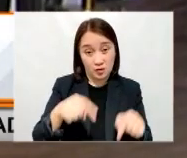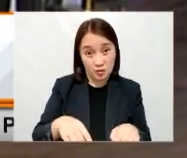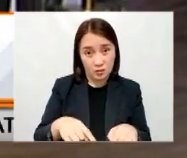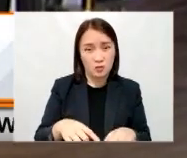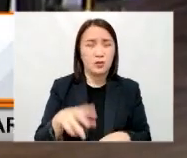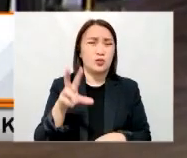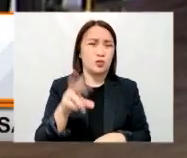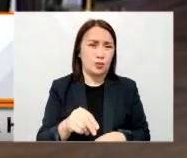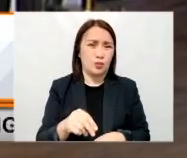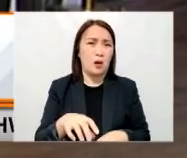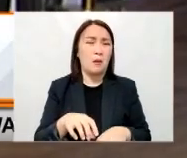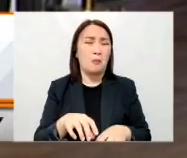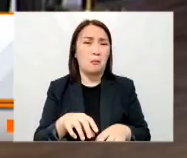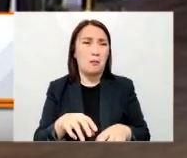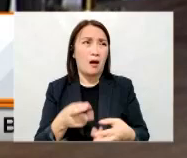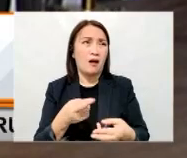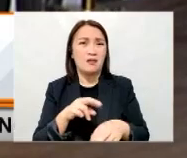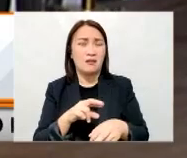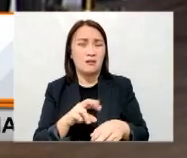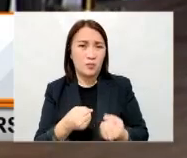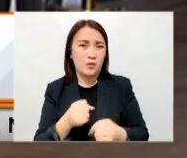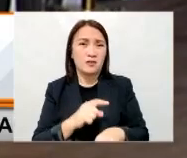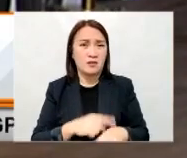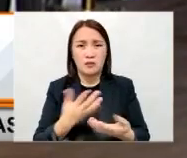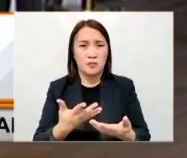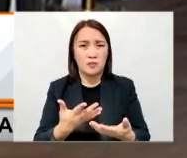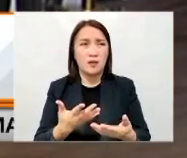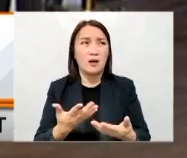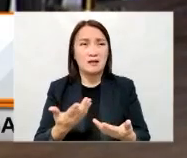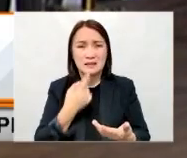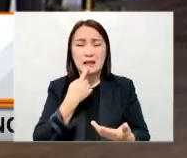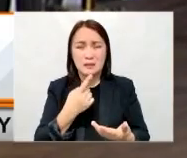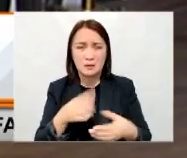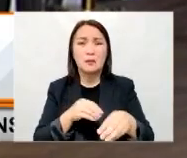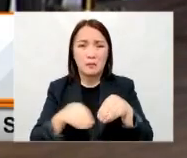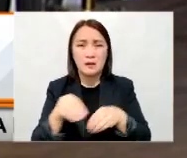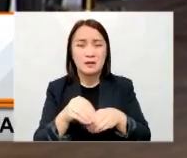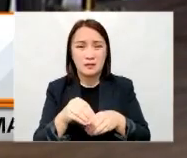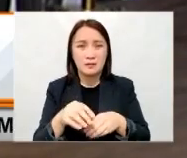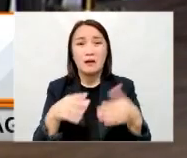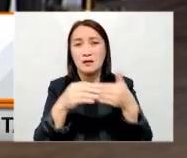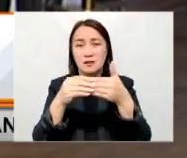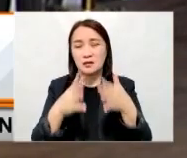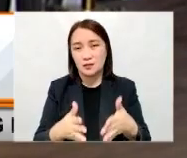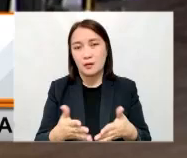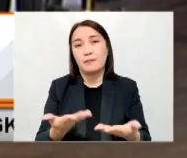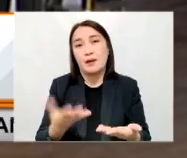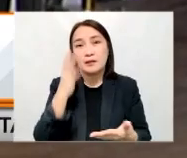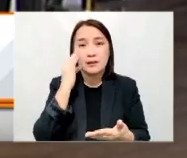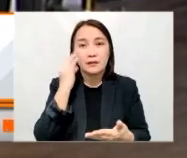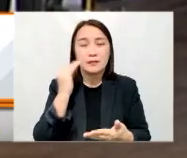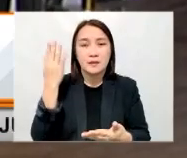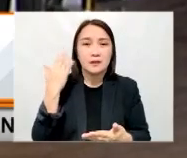laging lumulutang ang mga usapin at posibilidad ng pagpapalit ng liderato. Pero ayon din sa karanasan, oras na umugong at